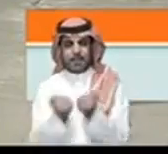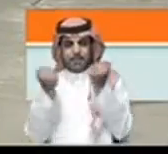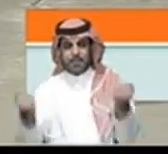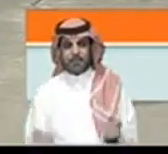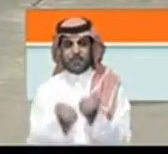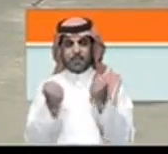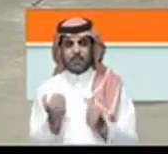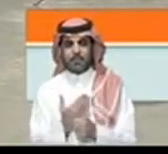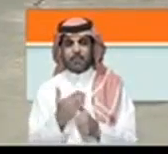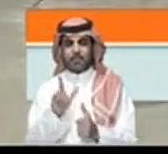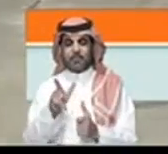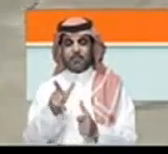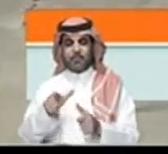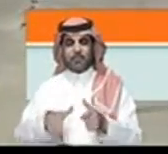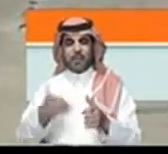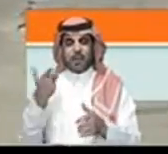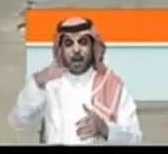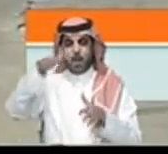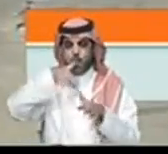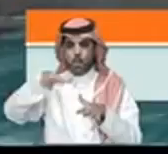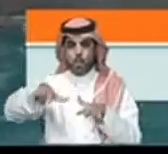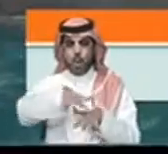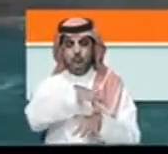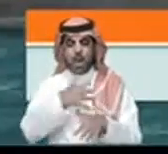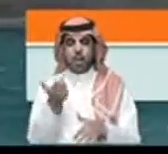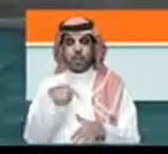شملت قوات المشاه والقوات البحريه والجويه